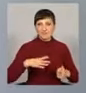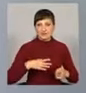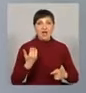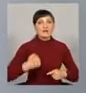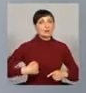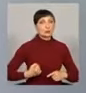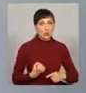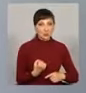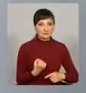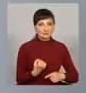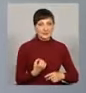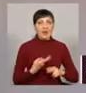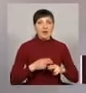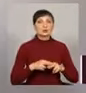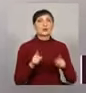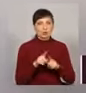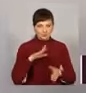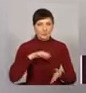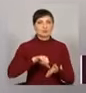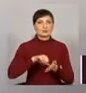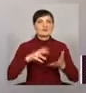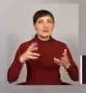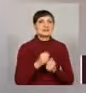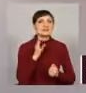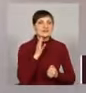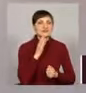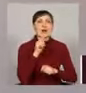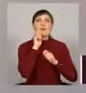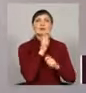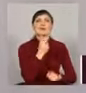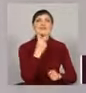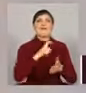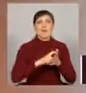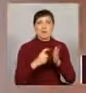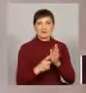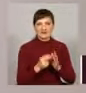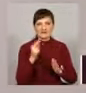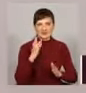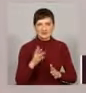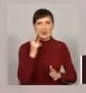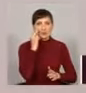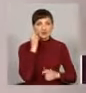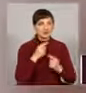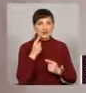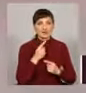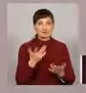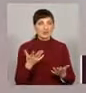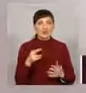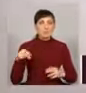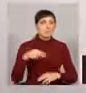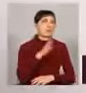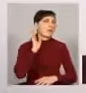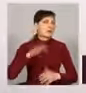другу содержал каши его который также участвовал спасение девочке подарили 2-комнатную квартиру мужчина признался что не мог пройти мимо